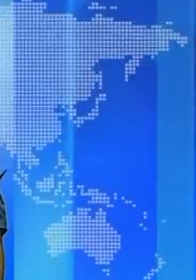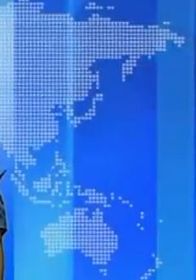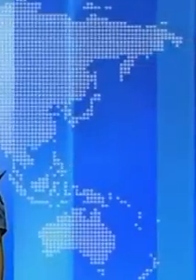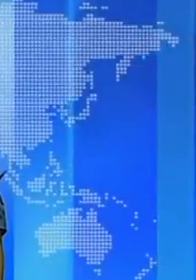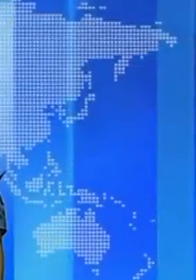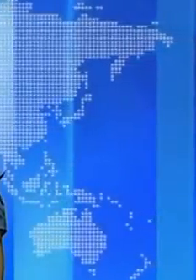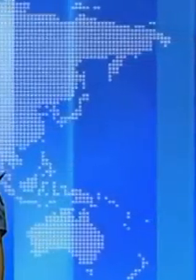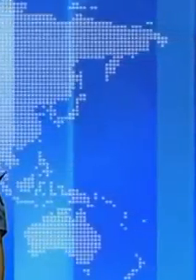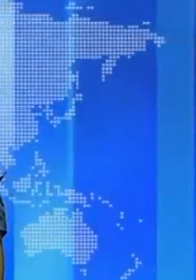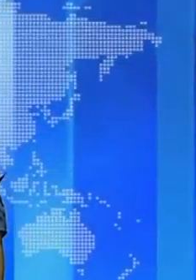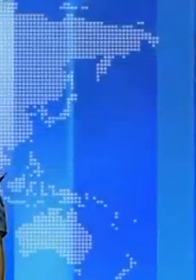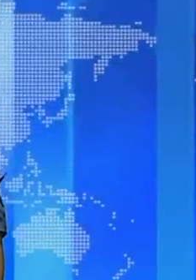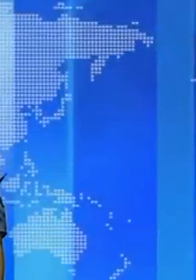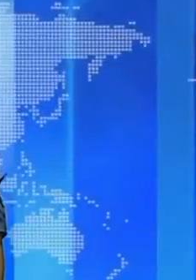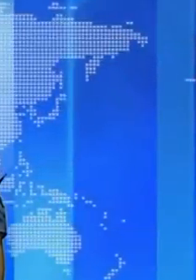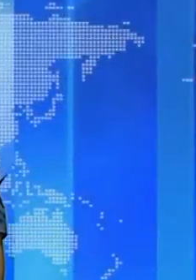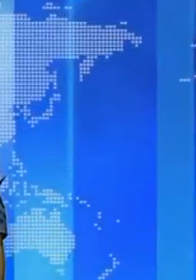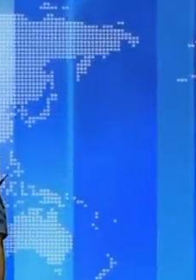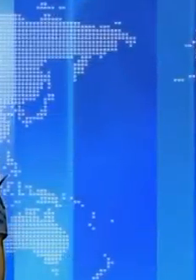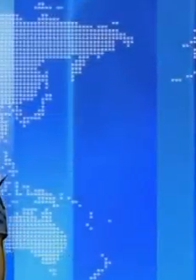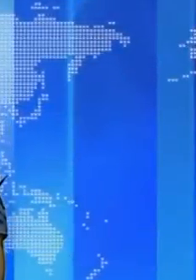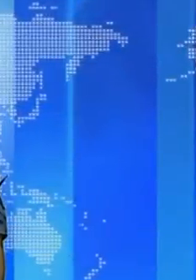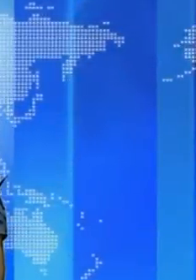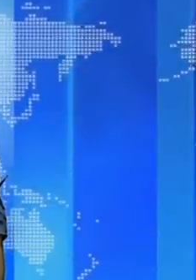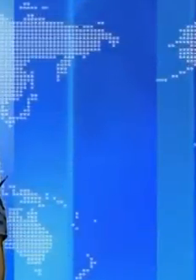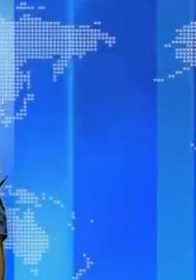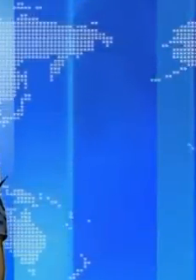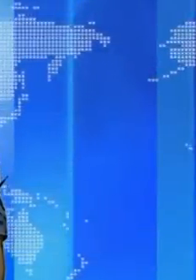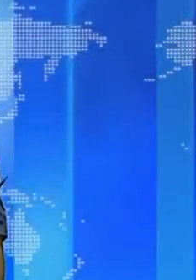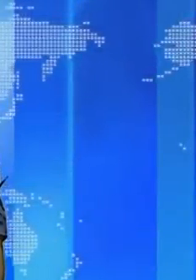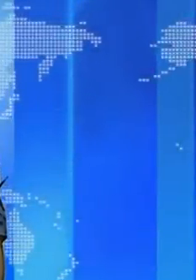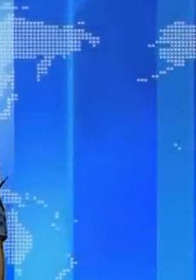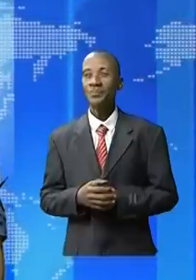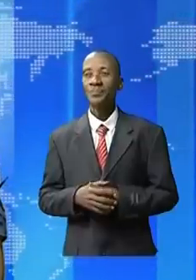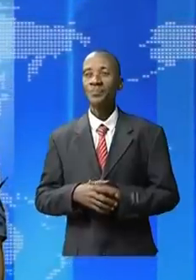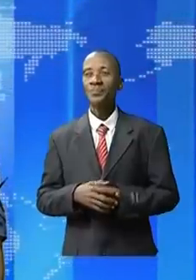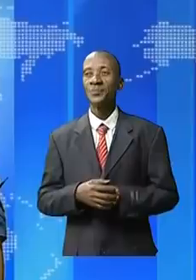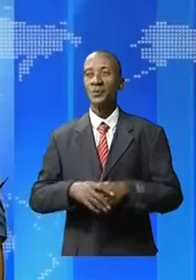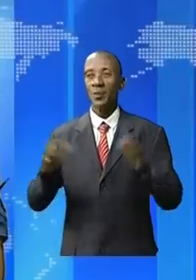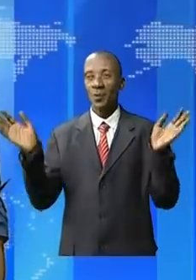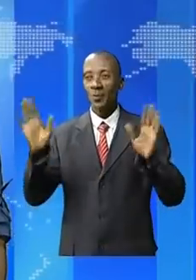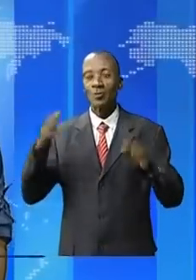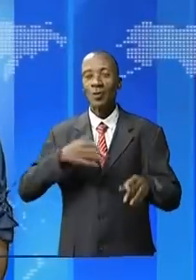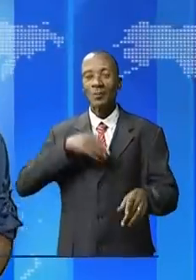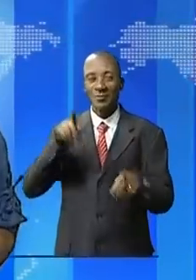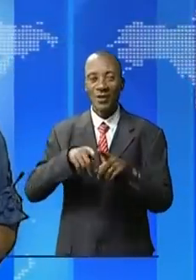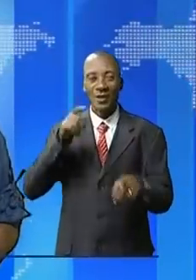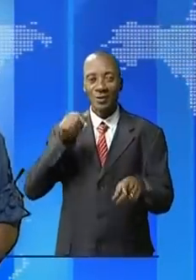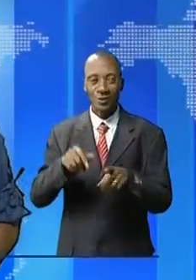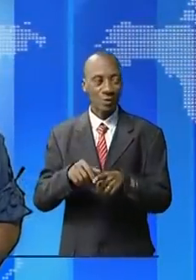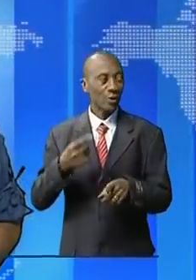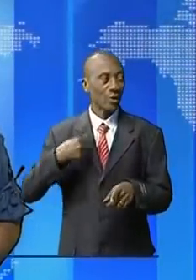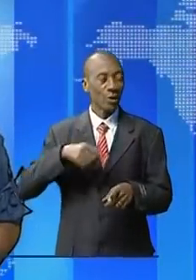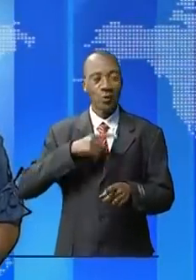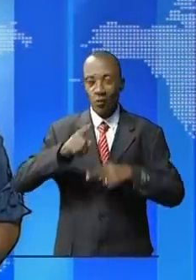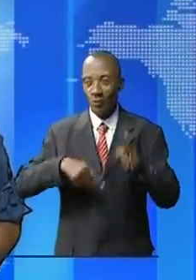Mesdames et messieurs, bonsoir et bienvenue dans ce journal des 19h qui fera également la ronde de l'actualité à travers la